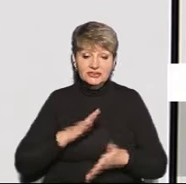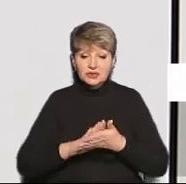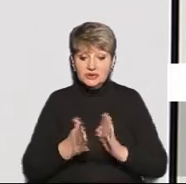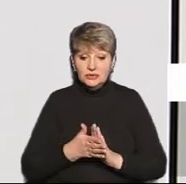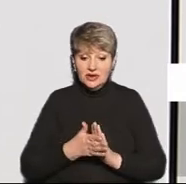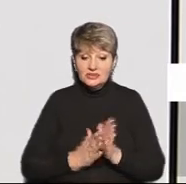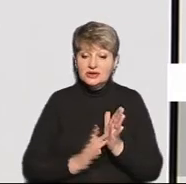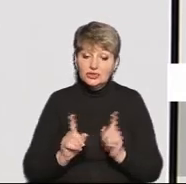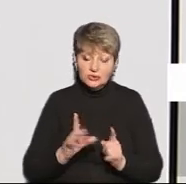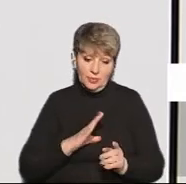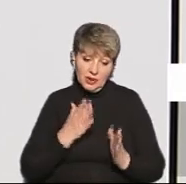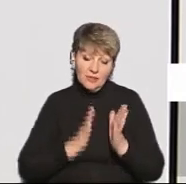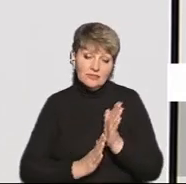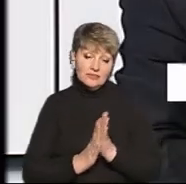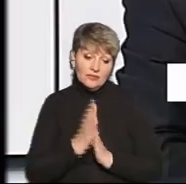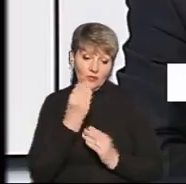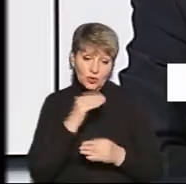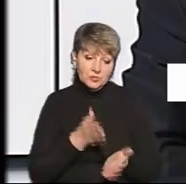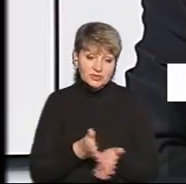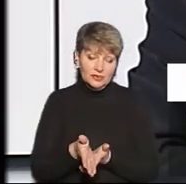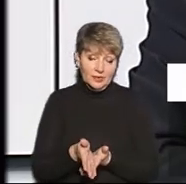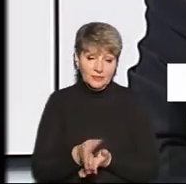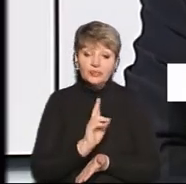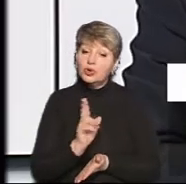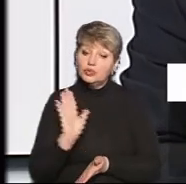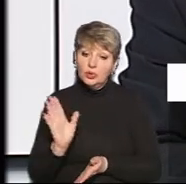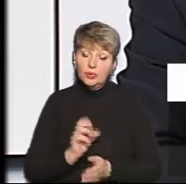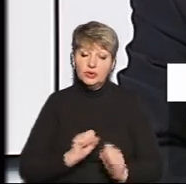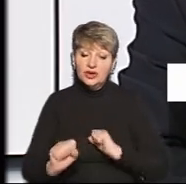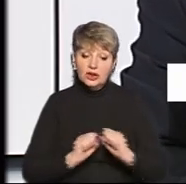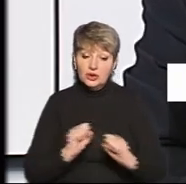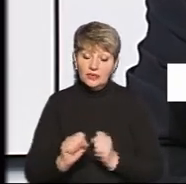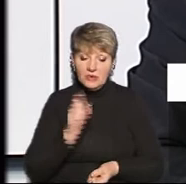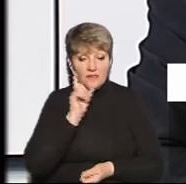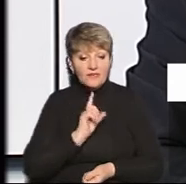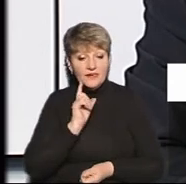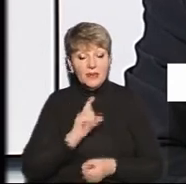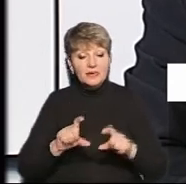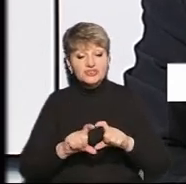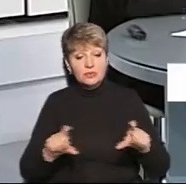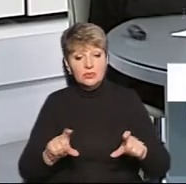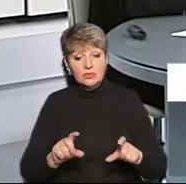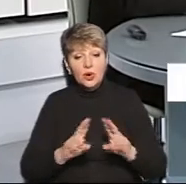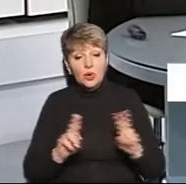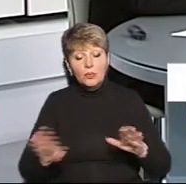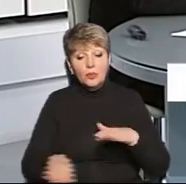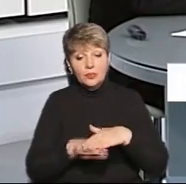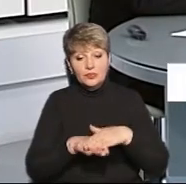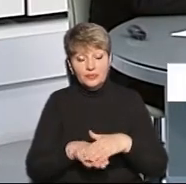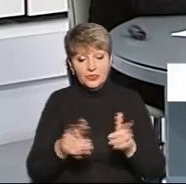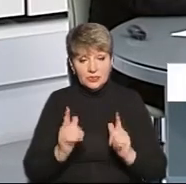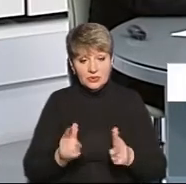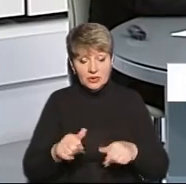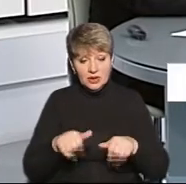ситуація йшла в кращому напрямку. Пане Ігорю, а хто буде керувати тимчасовим інфекційним стаціонаром? Кому вони підпорядковуються? Да, згідно